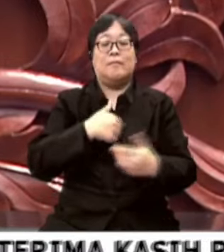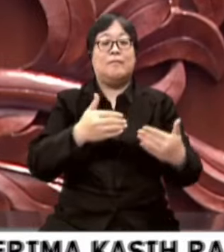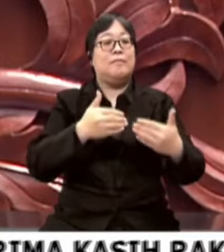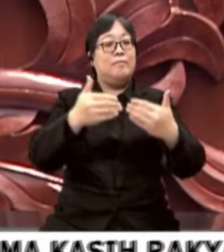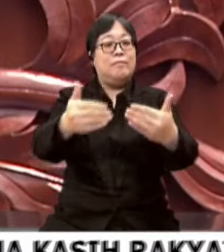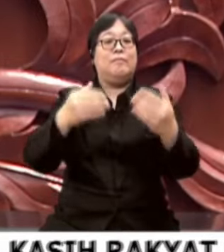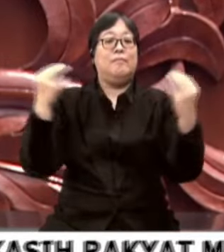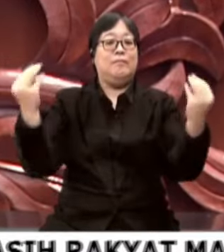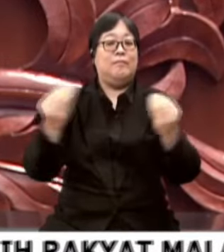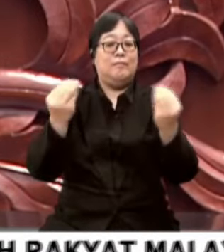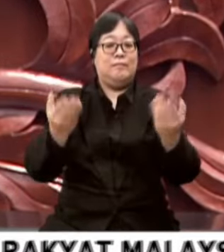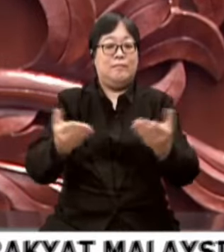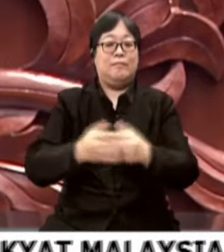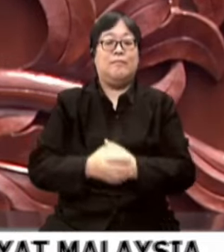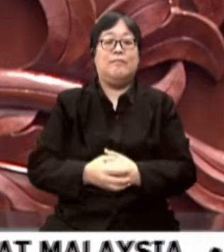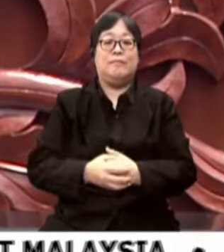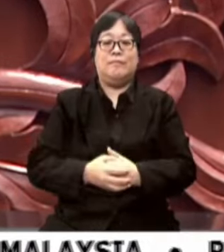majelis